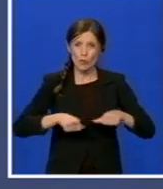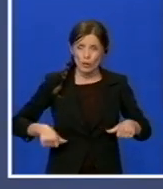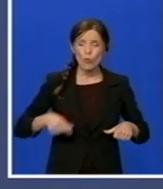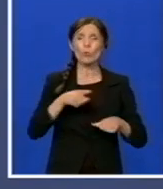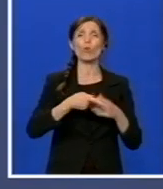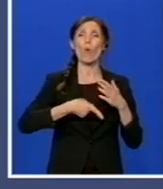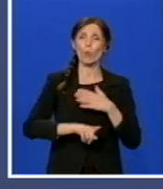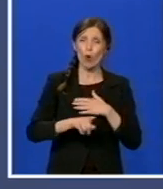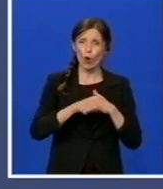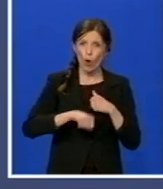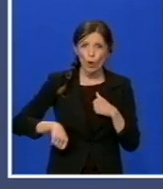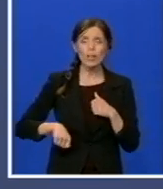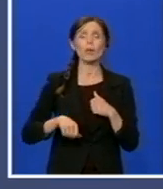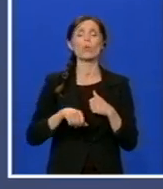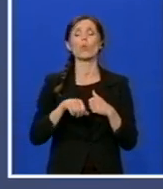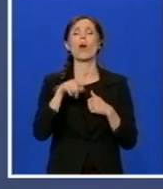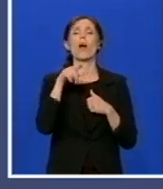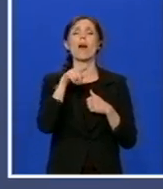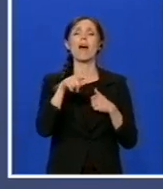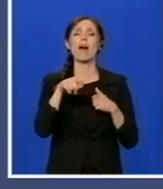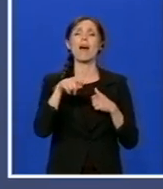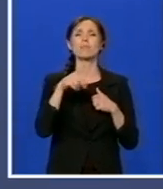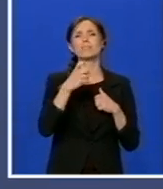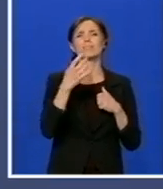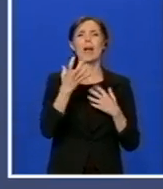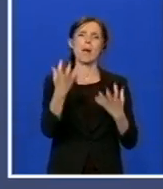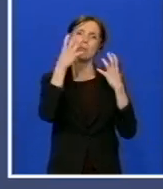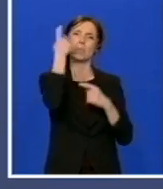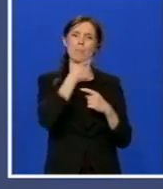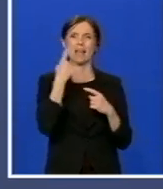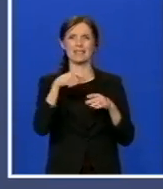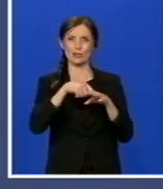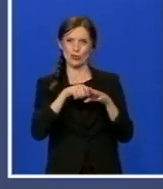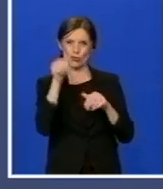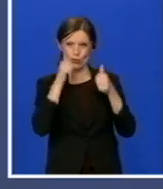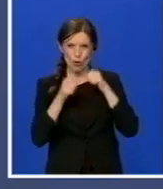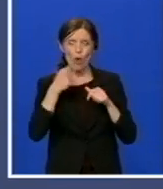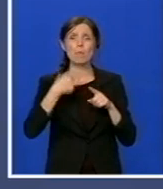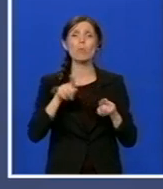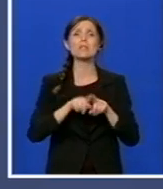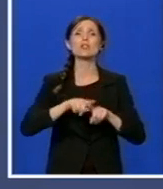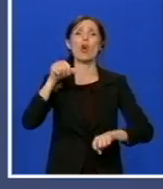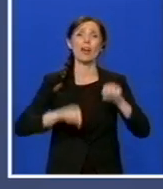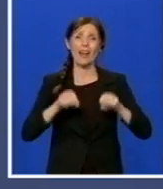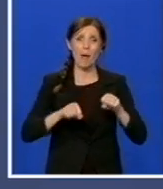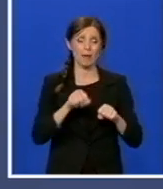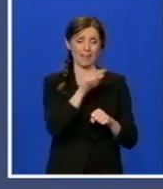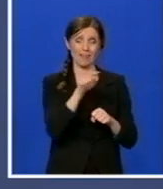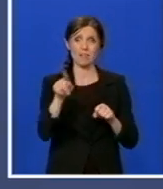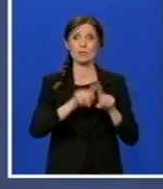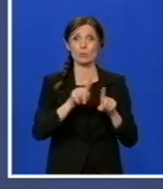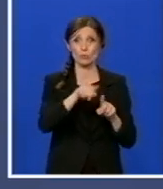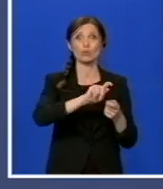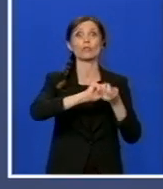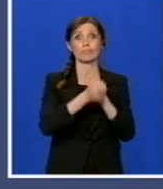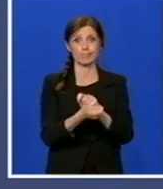urologiju, plastičnu hirurgiju, kao i na klinici za rehabilitaciju, uz posebnu napomenu